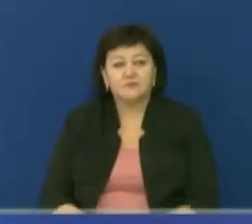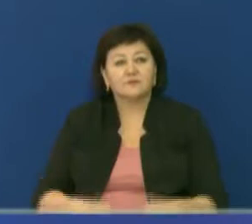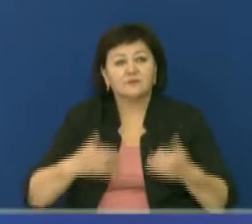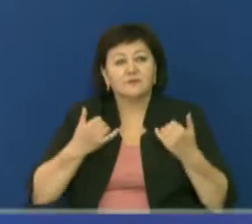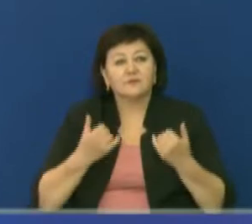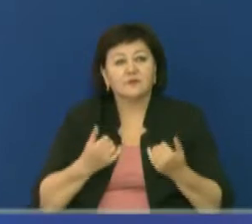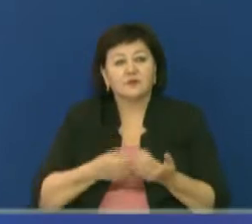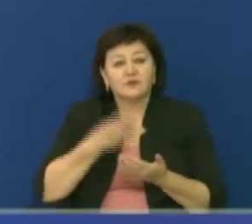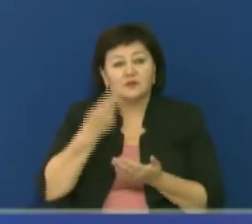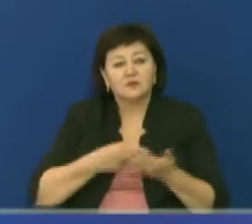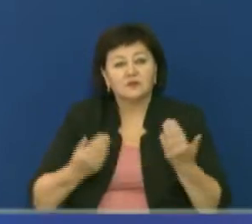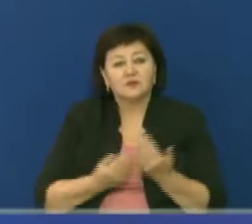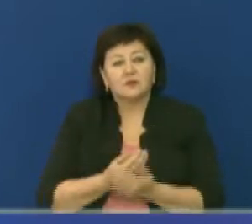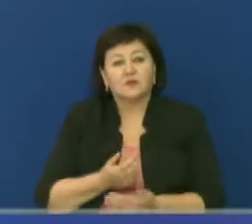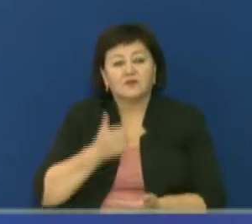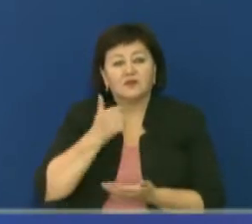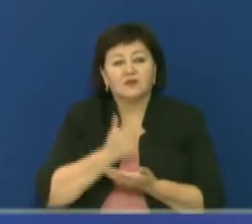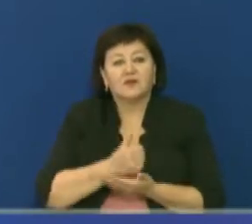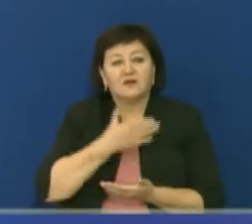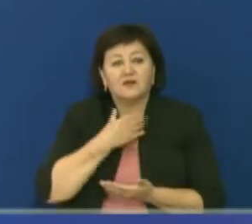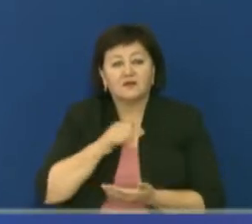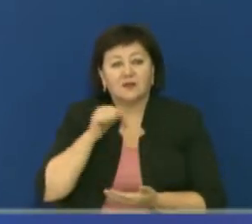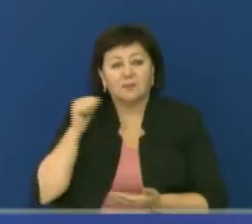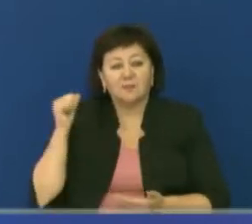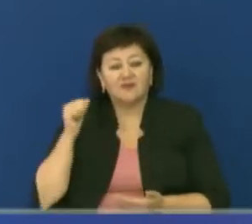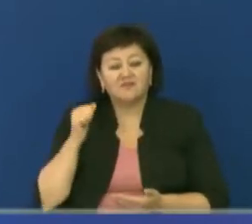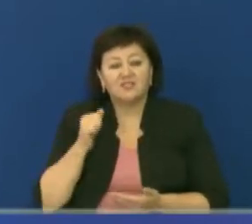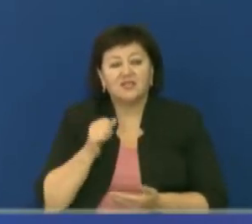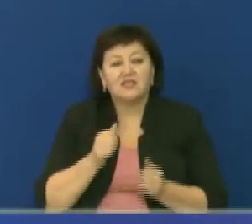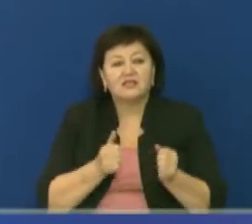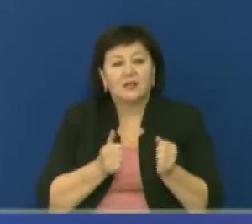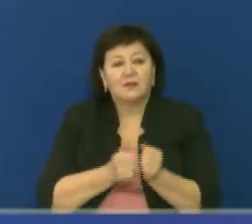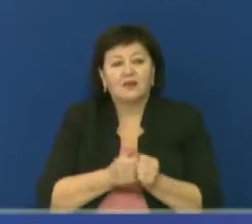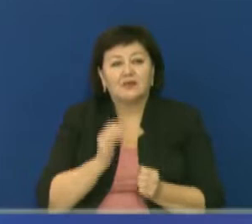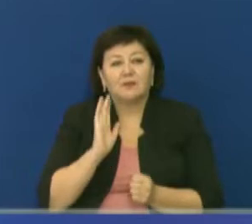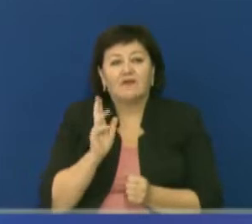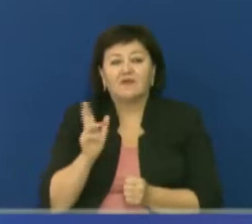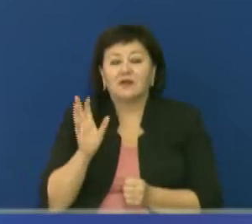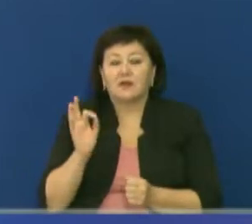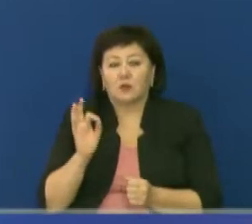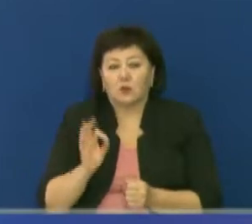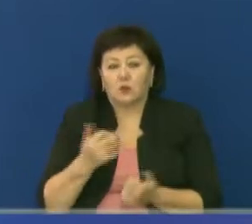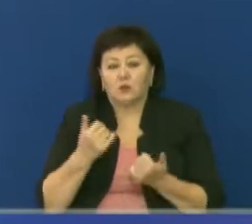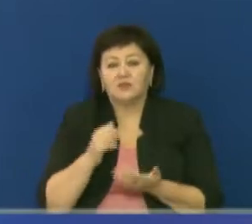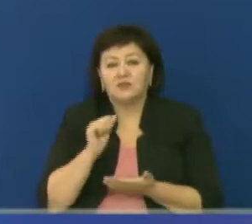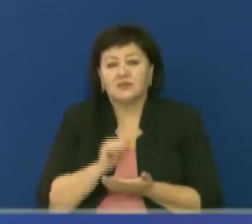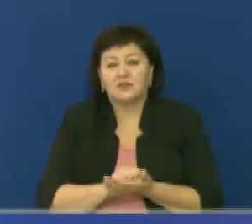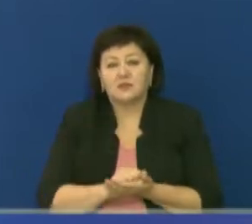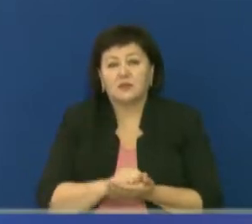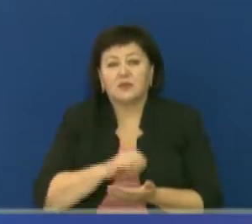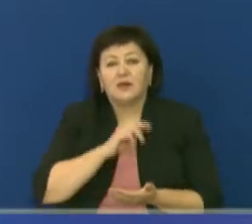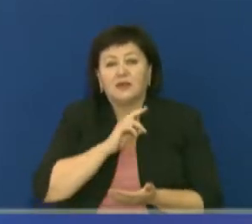Сегодня назначен новый аким Семея. Им стал бывший замакима области Бакыджан Баяхметов. Как стало известно, занимавший ранее